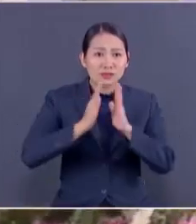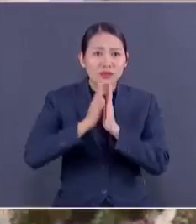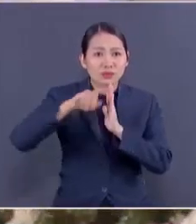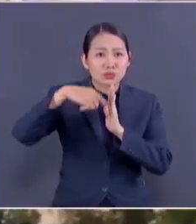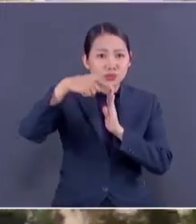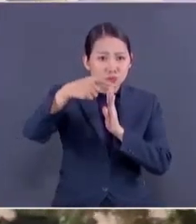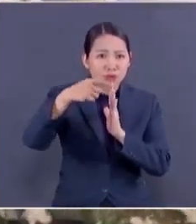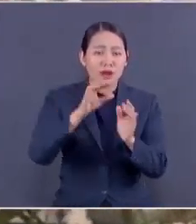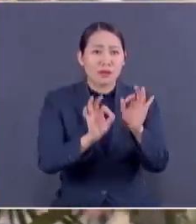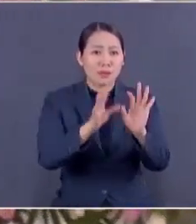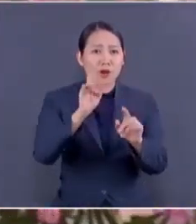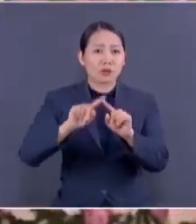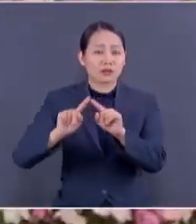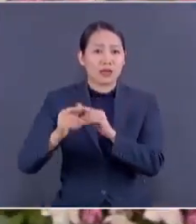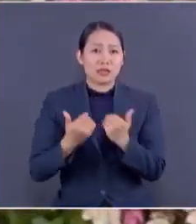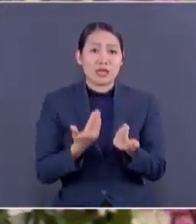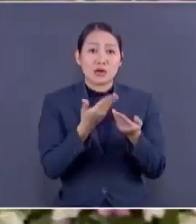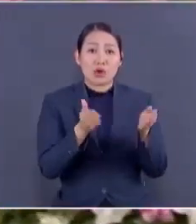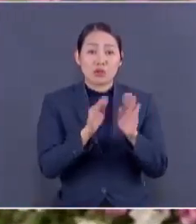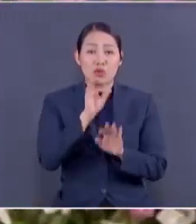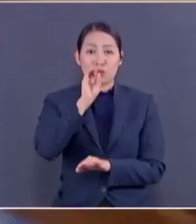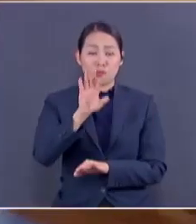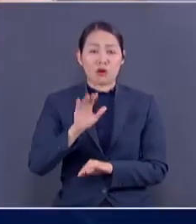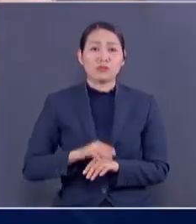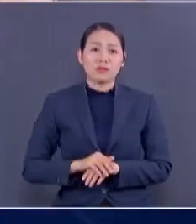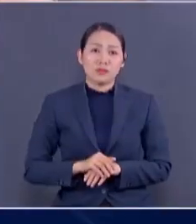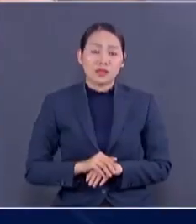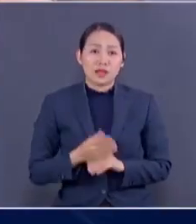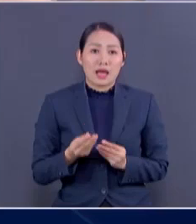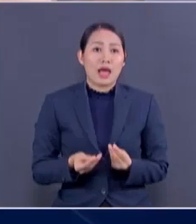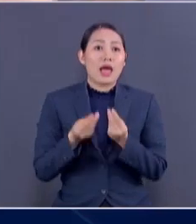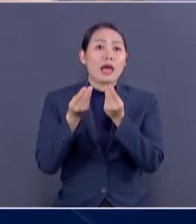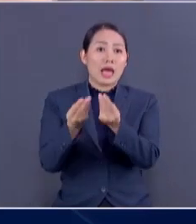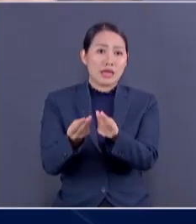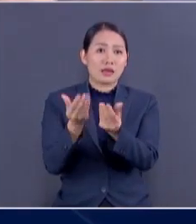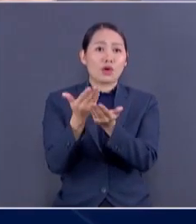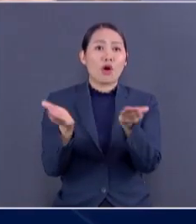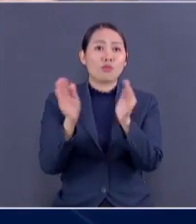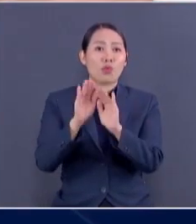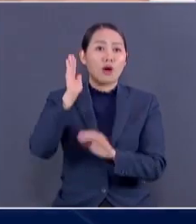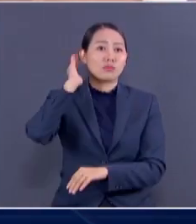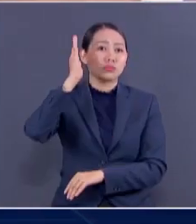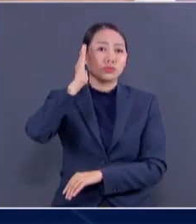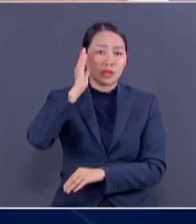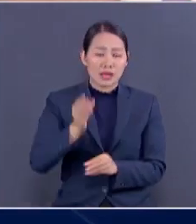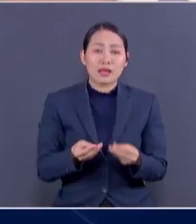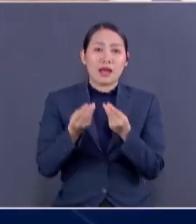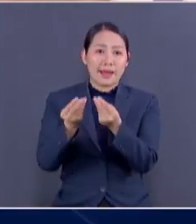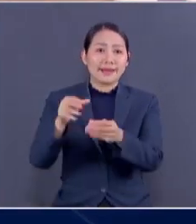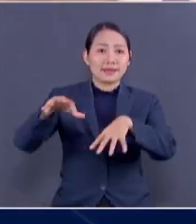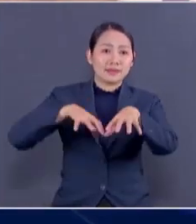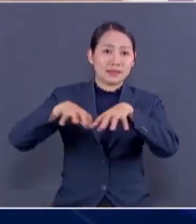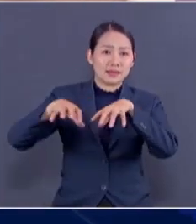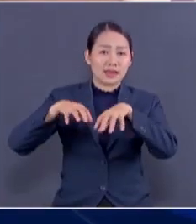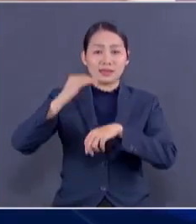ไม่ได้ติดใจเรื่องของการจัดการศพแล้วและยอมให้ญาติฝั่งผู้ก่อเหตุเนี่ยเป็นผู้ดำเนินการย้ำอย่างนี้ครับบอกว่าในช่วง